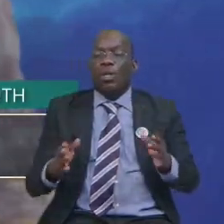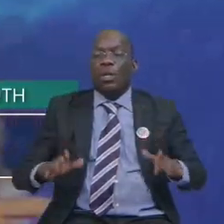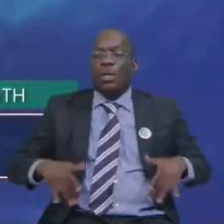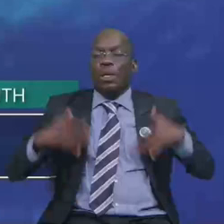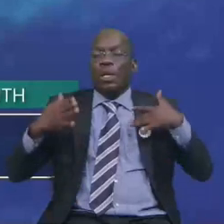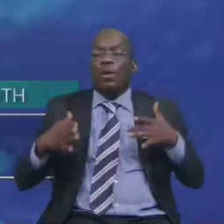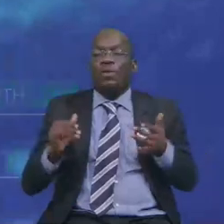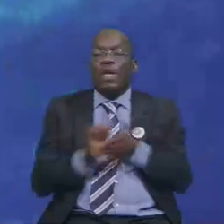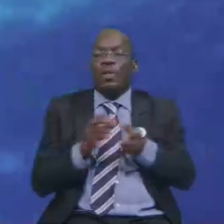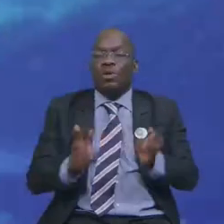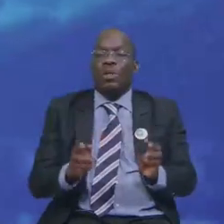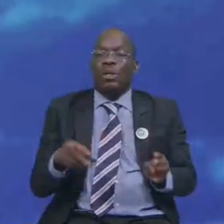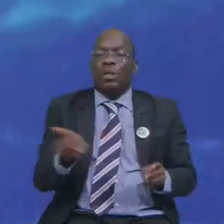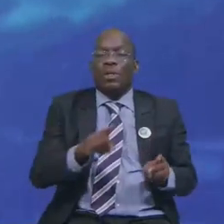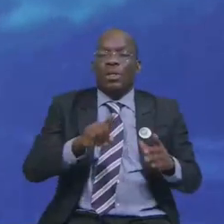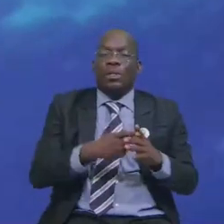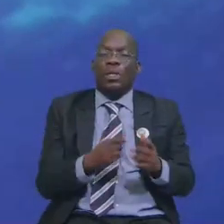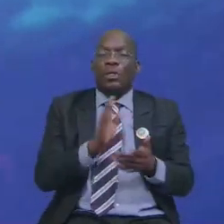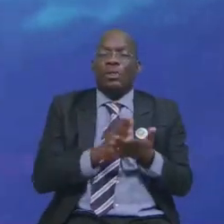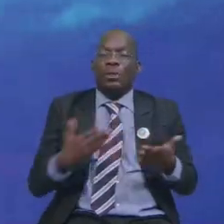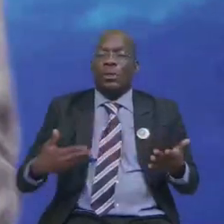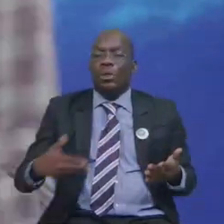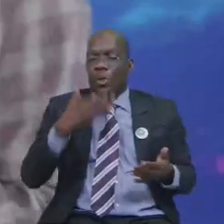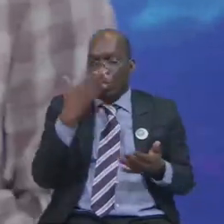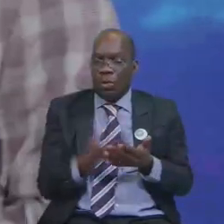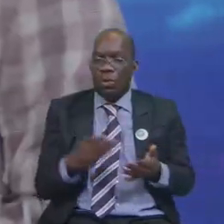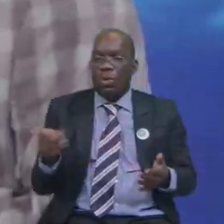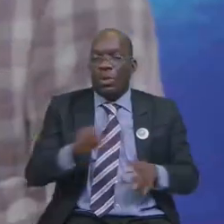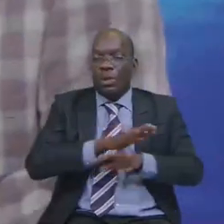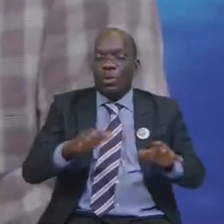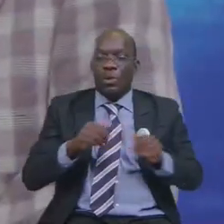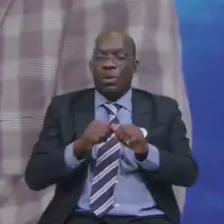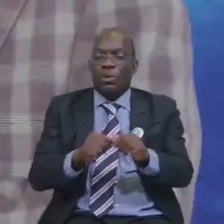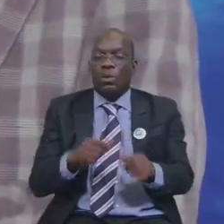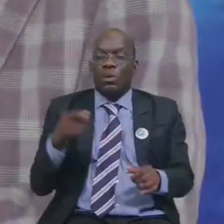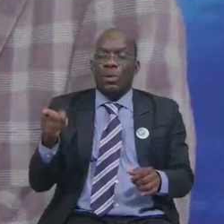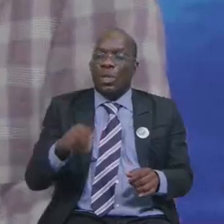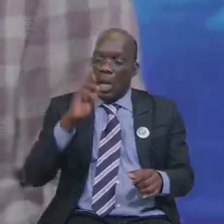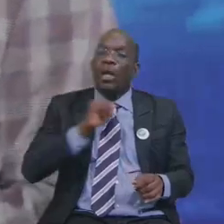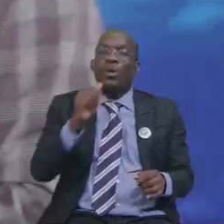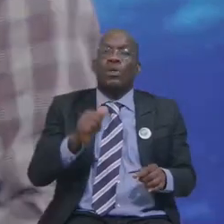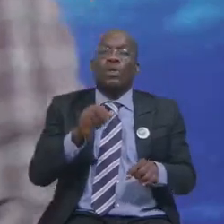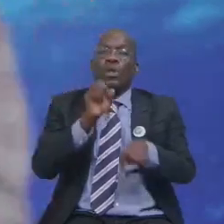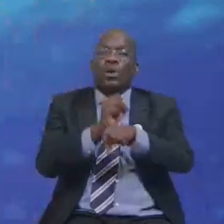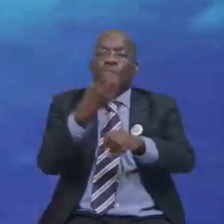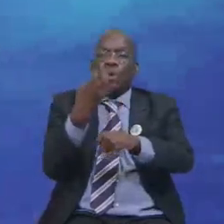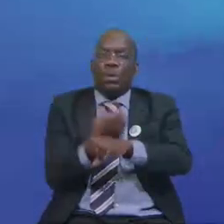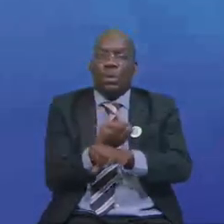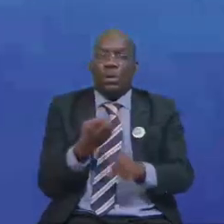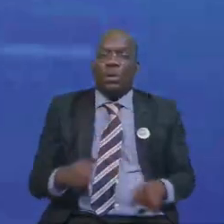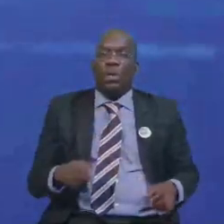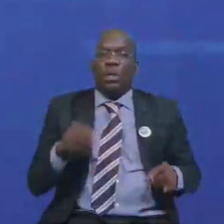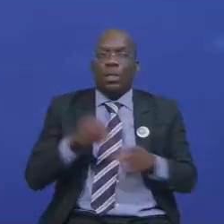commence quelque chose de bon mais il ne continue pas ils sont pas dirigeants ils ne sont pas fermés dans leur objectif mais